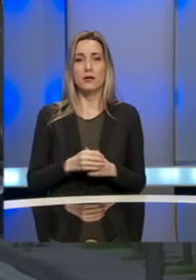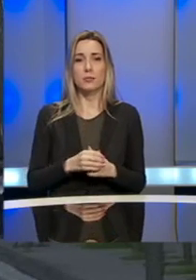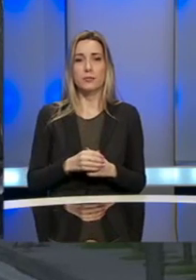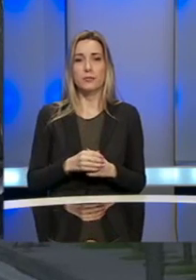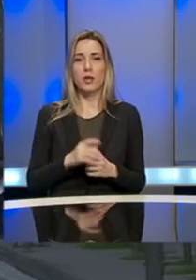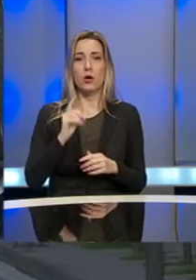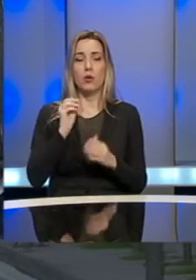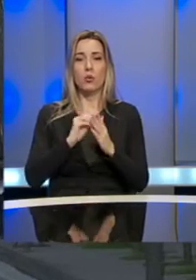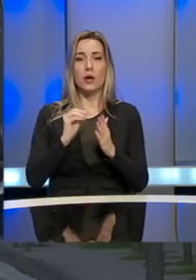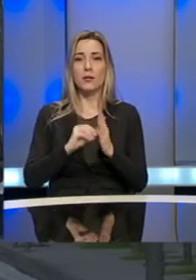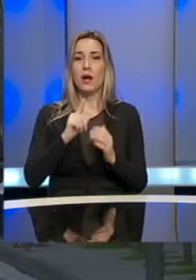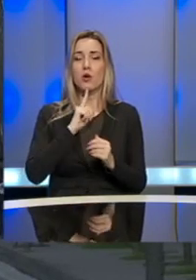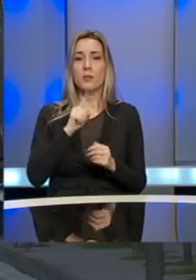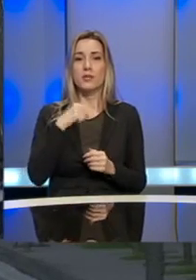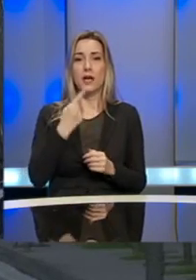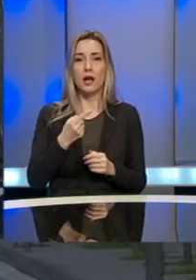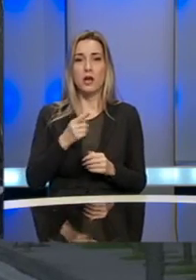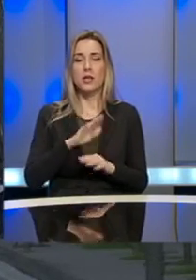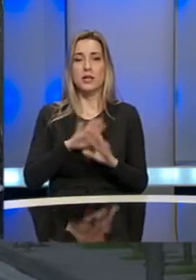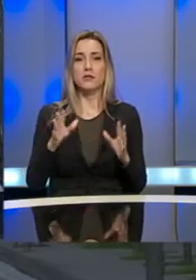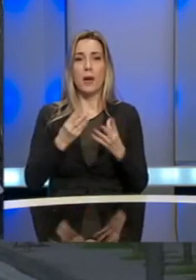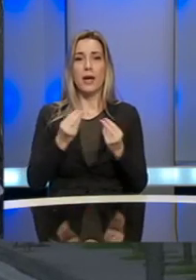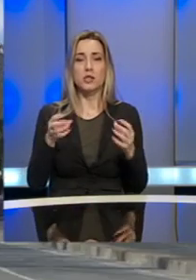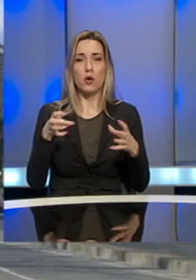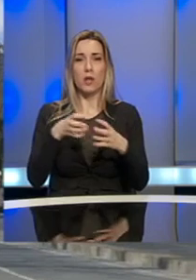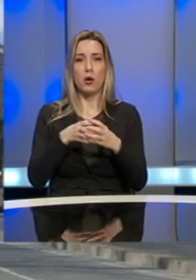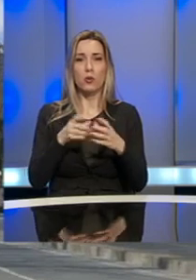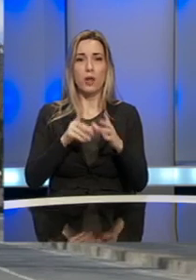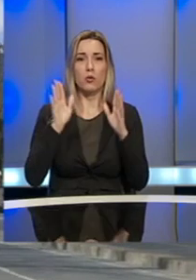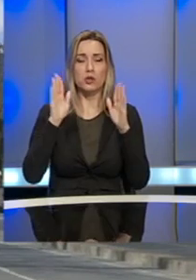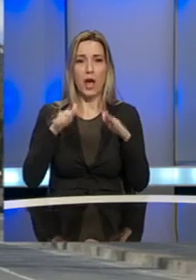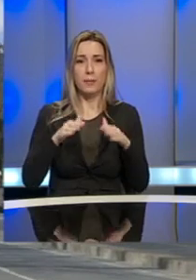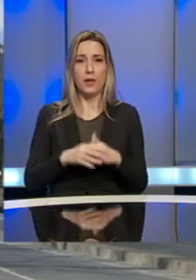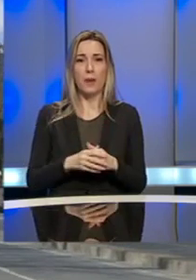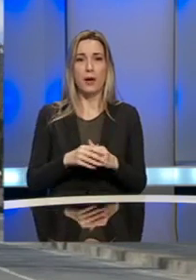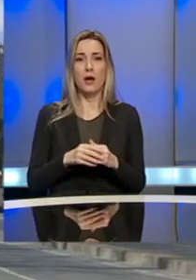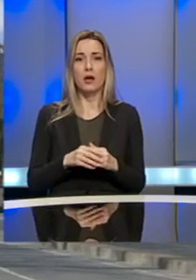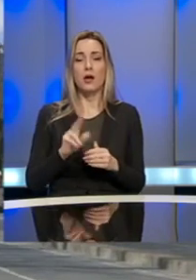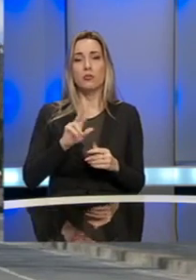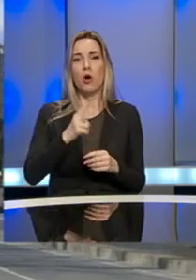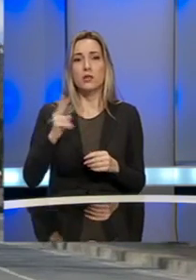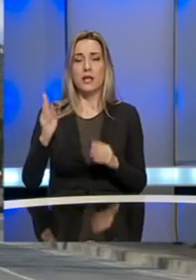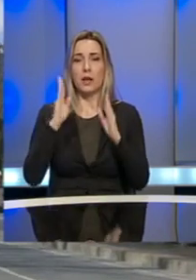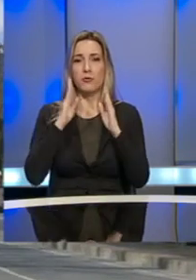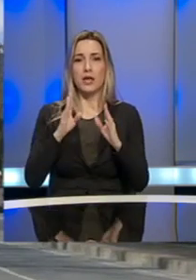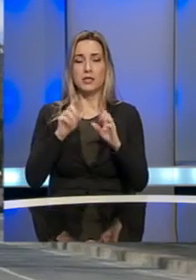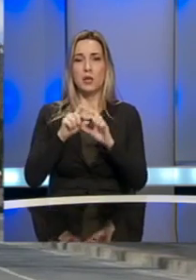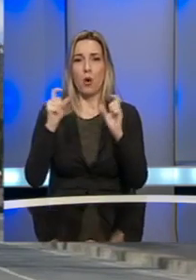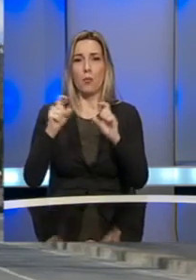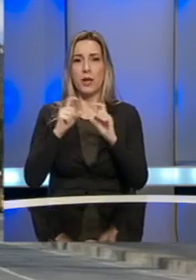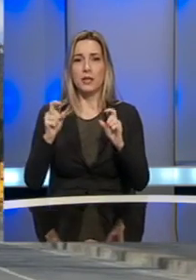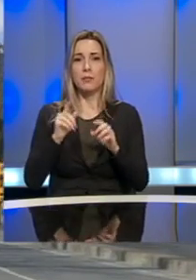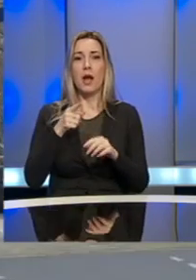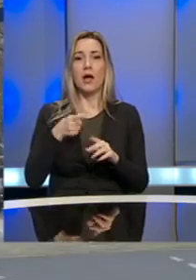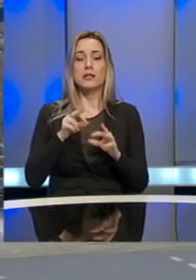donesena je uredba u kojima se kaže da sva masovna okupljanja u džamijama, u ostalim vjerskim objektima